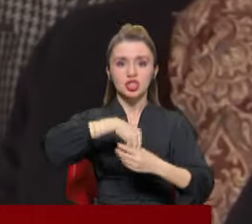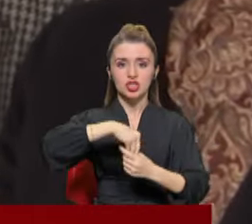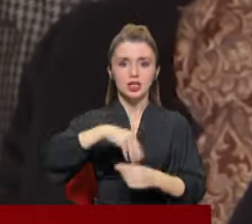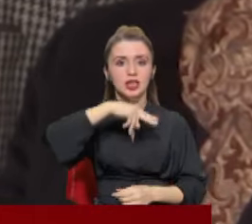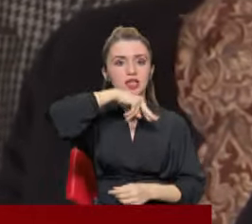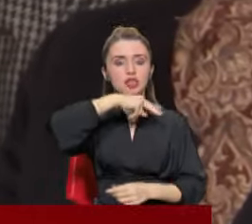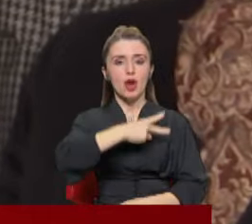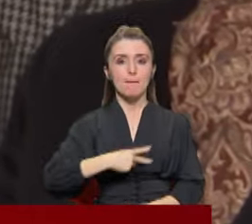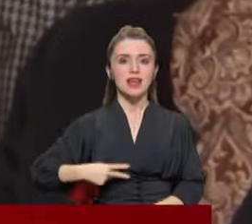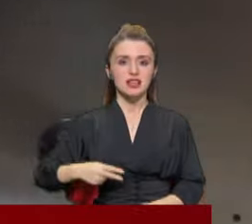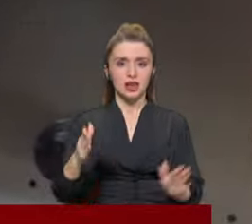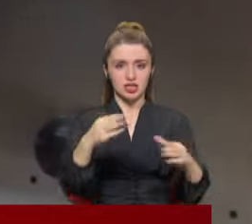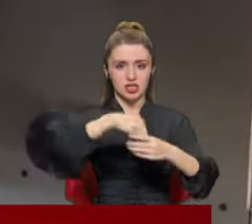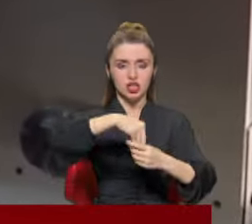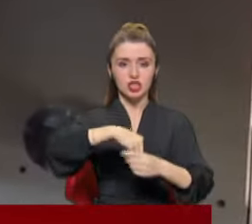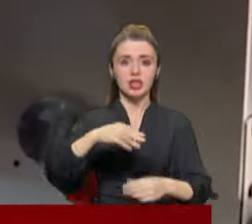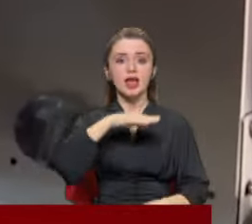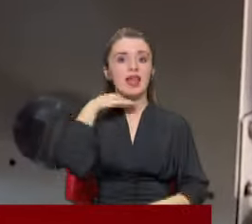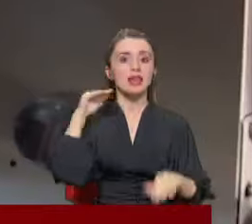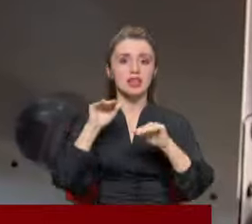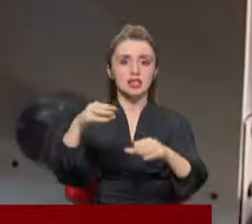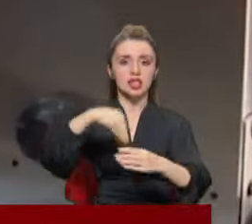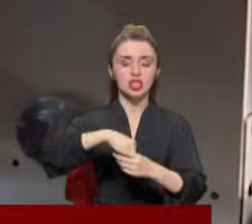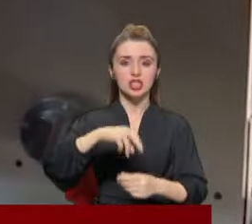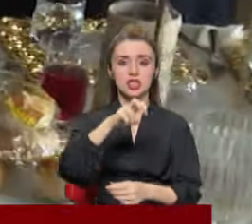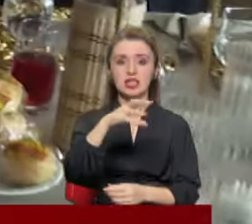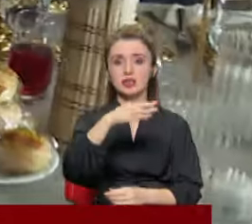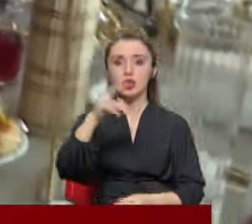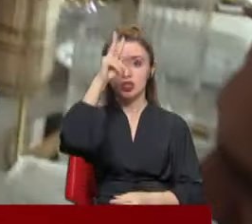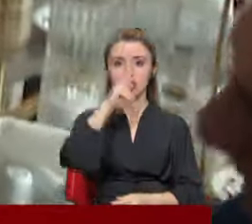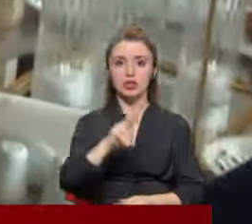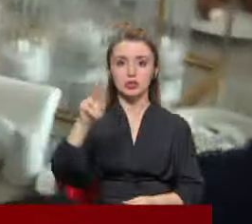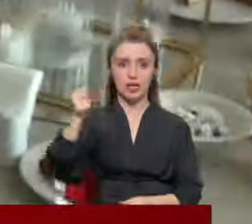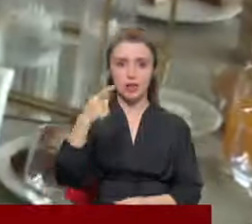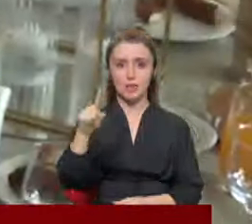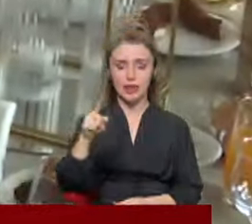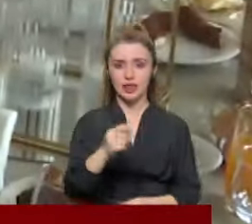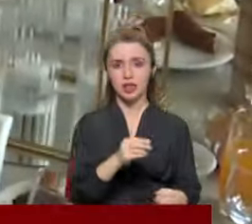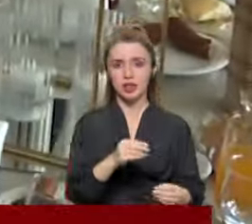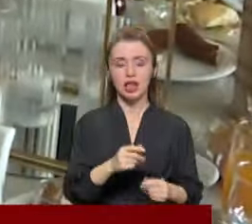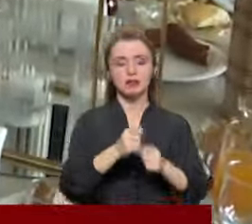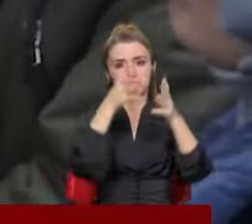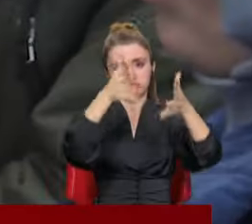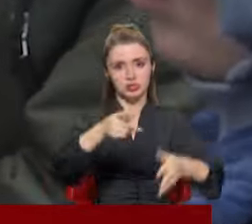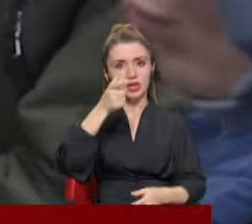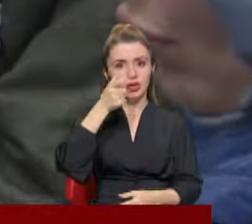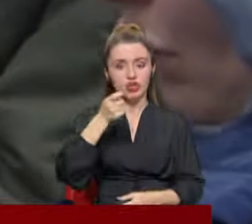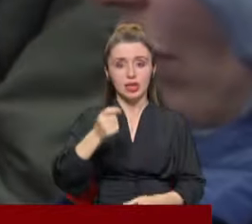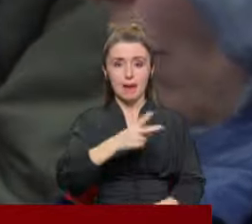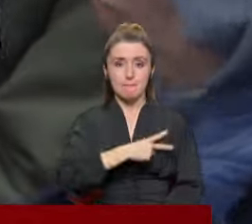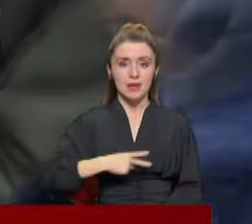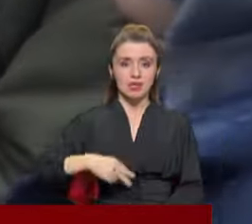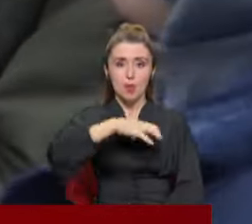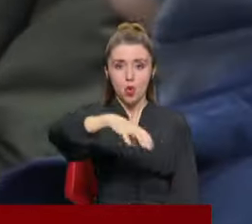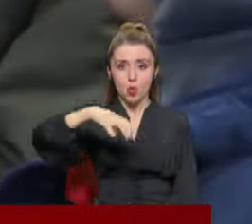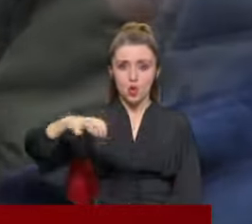Keçiören Belediyesi'nin kasasından et desteği içinse 8 milyon 276 bin lira çıkması da dikkat çekti. Belediyemizin